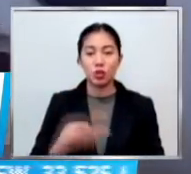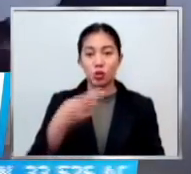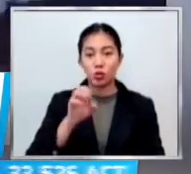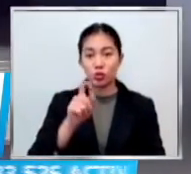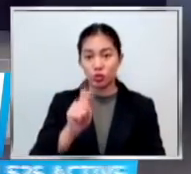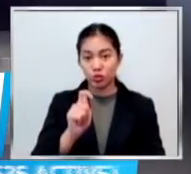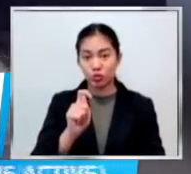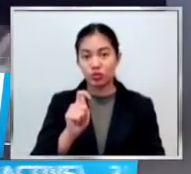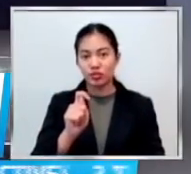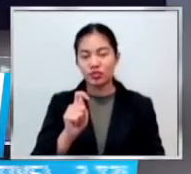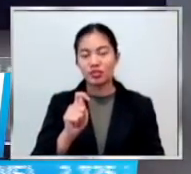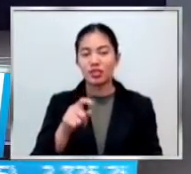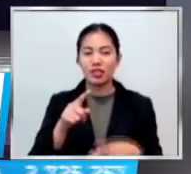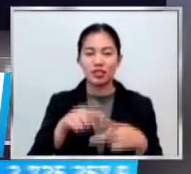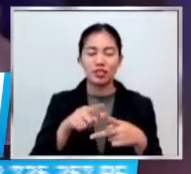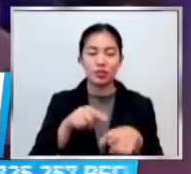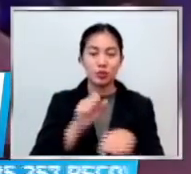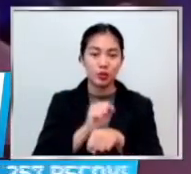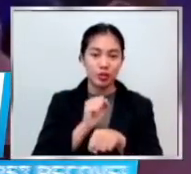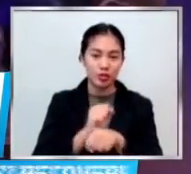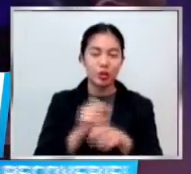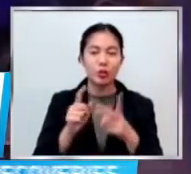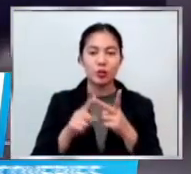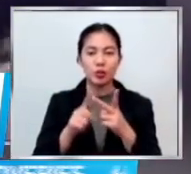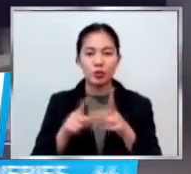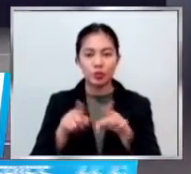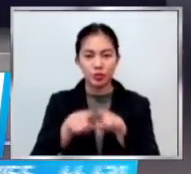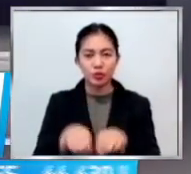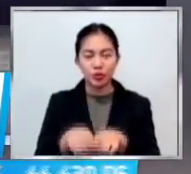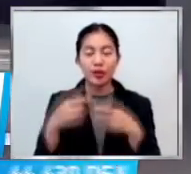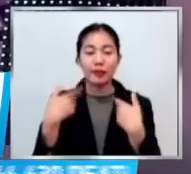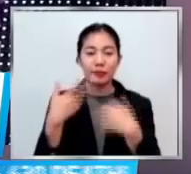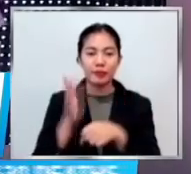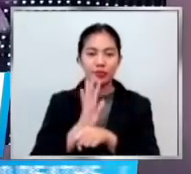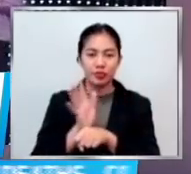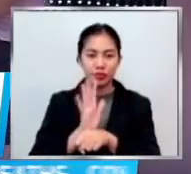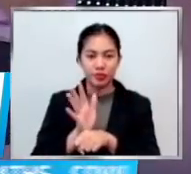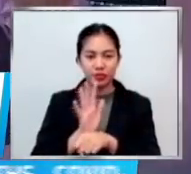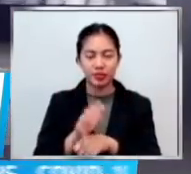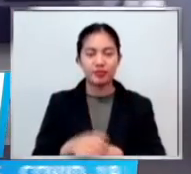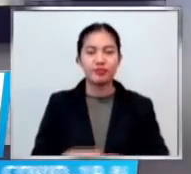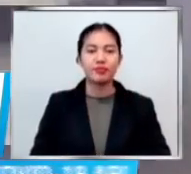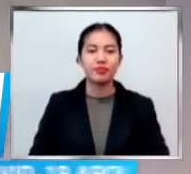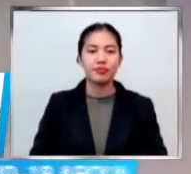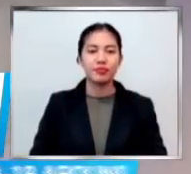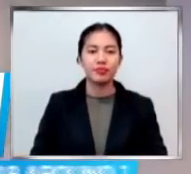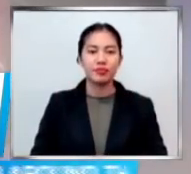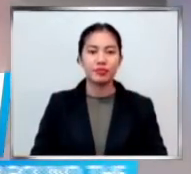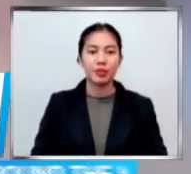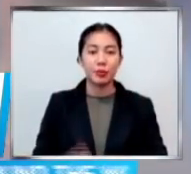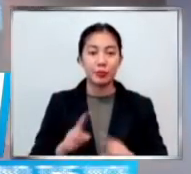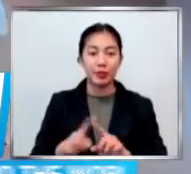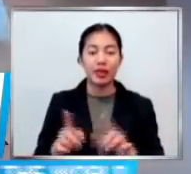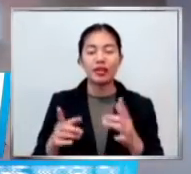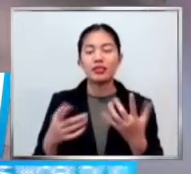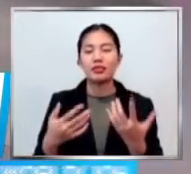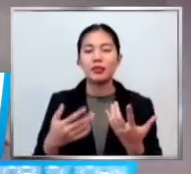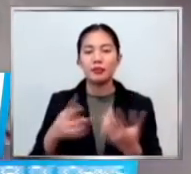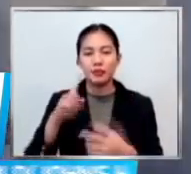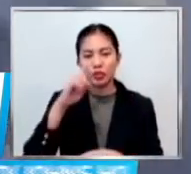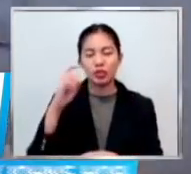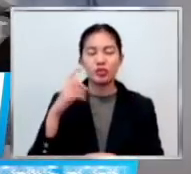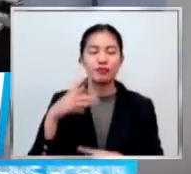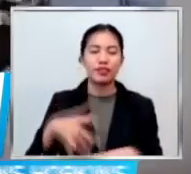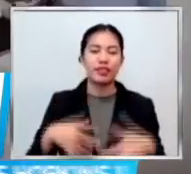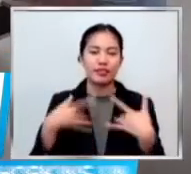Tekla Show, ay nakatakda rin daw siyang gumawa ng pelikula. Pero dahil daw sa kanyang near-death experience, ay natuto na raw siyang